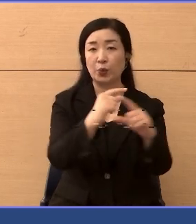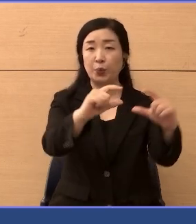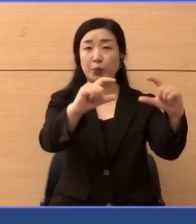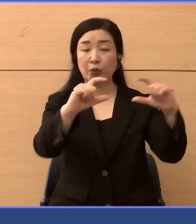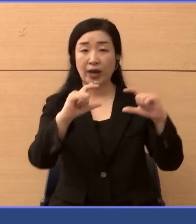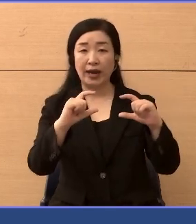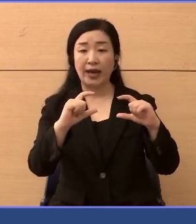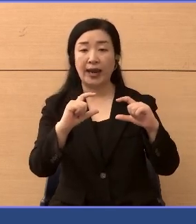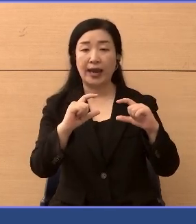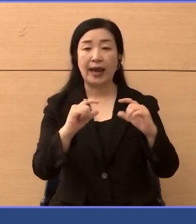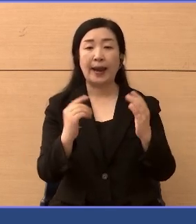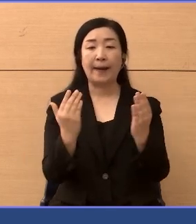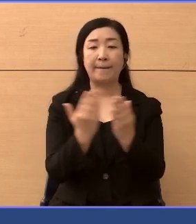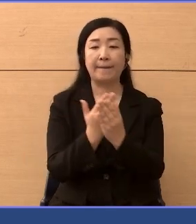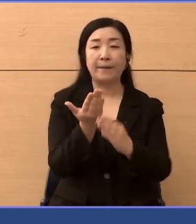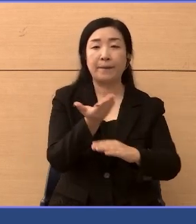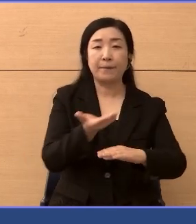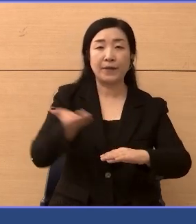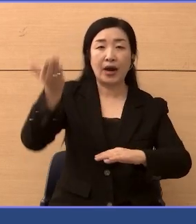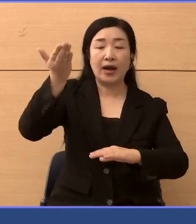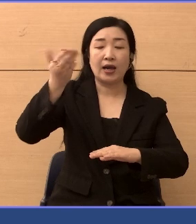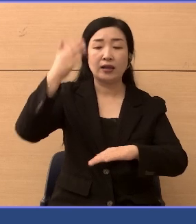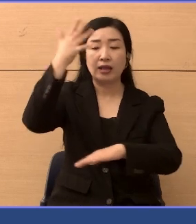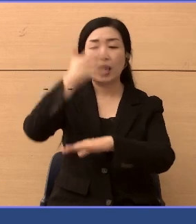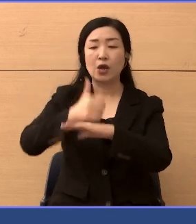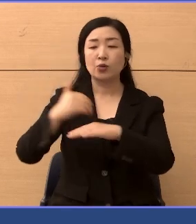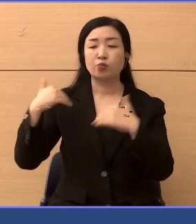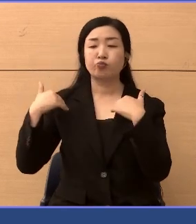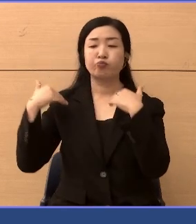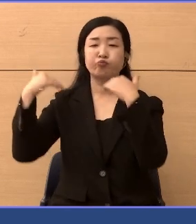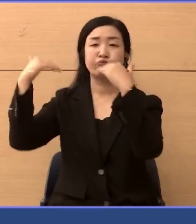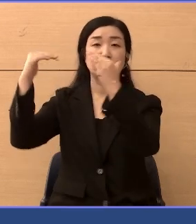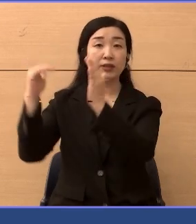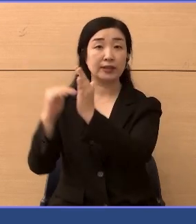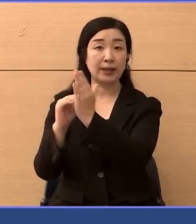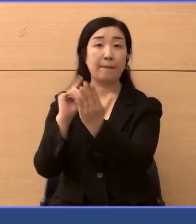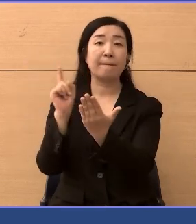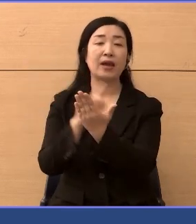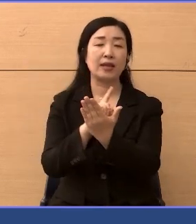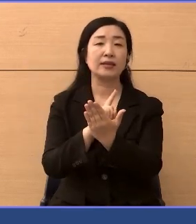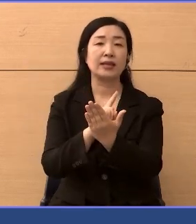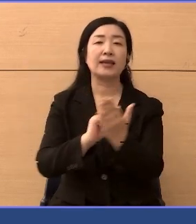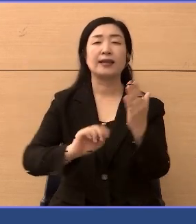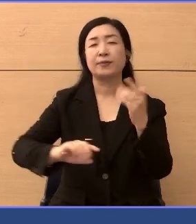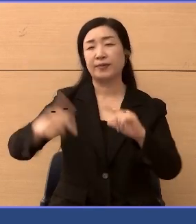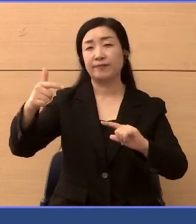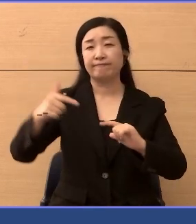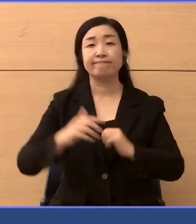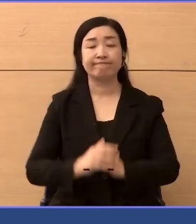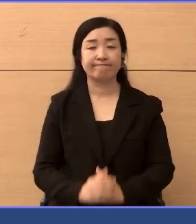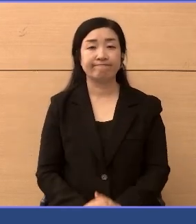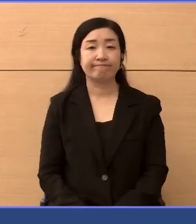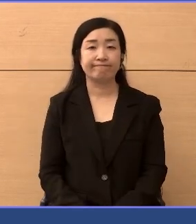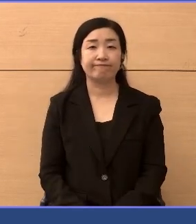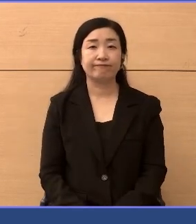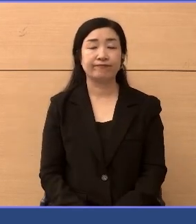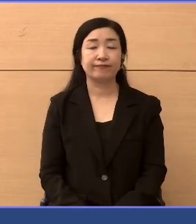발전에 대해서 undiagnosed 특히나 성인이 된 adults with 장애자들에 대해서 좀 ASD. 더 많이 다루었었습니다.